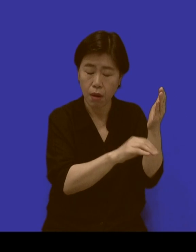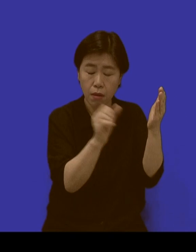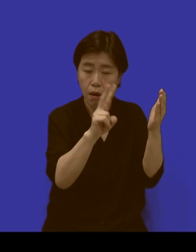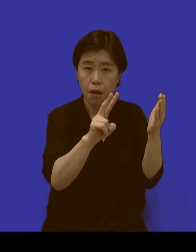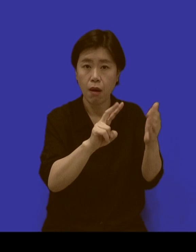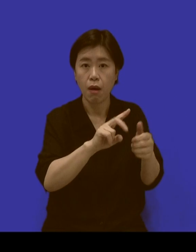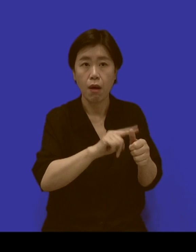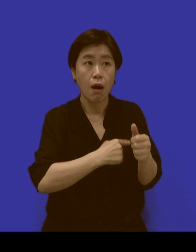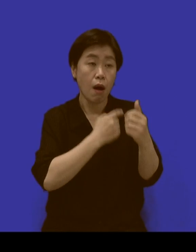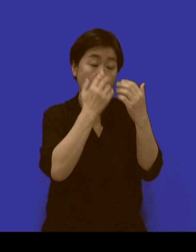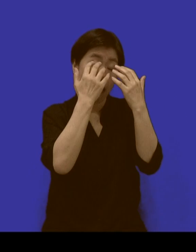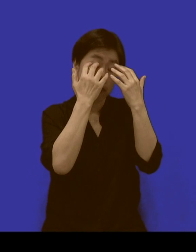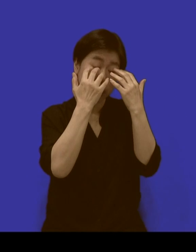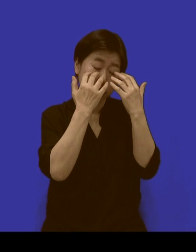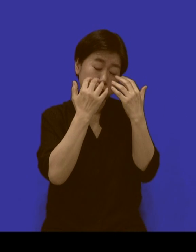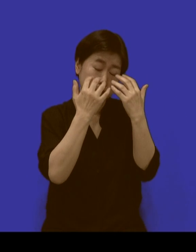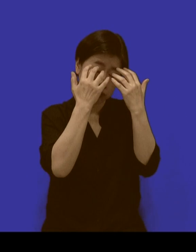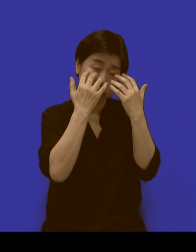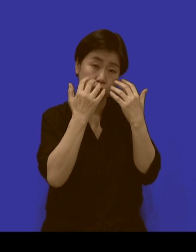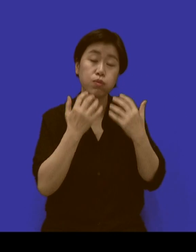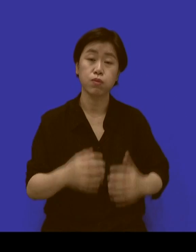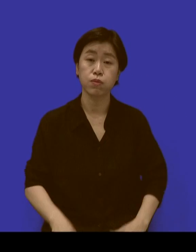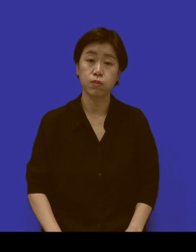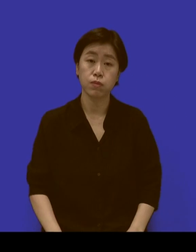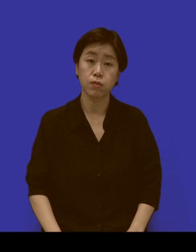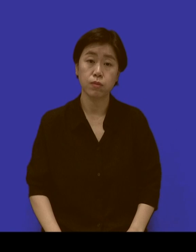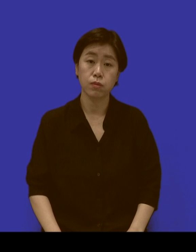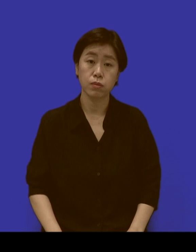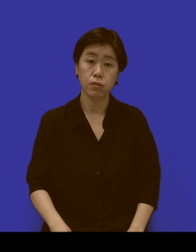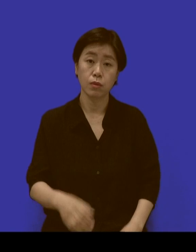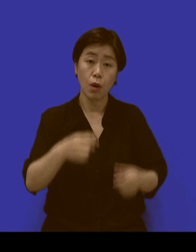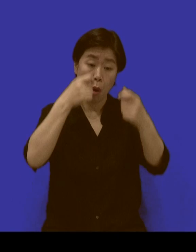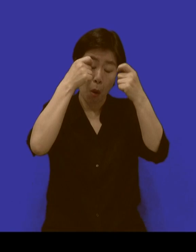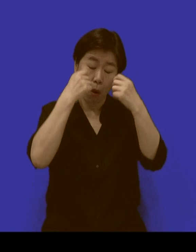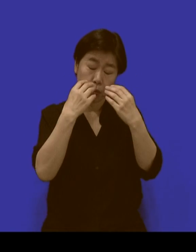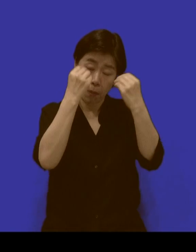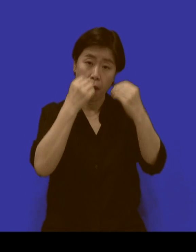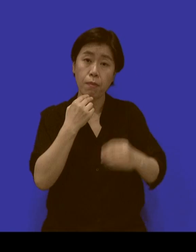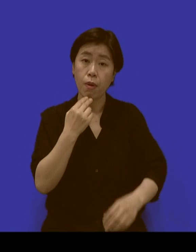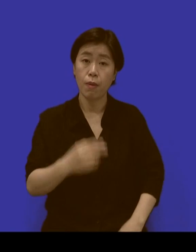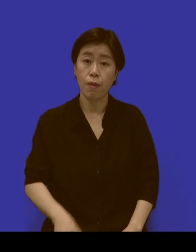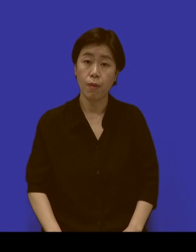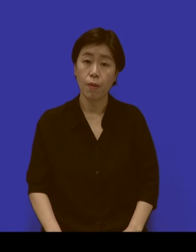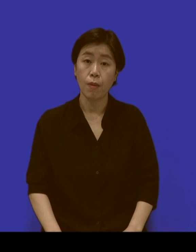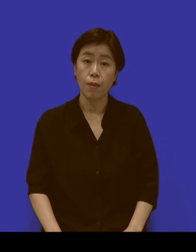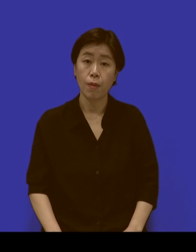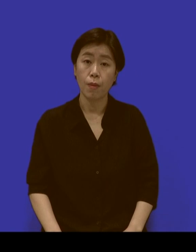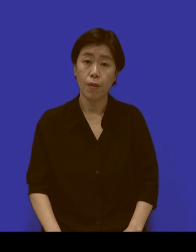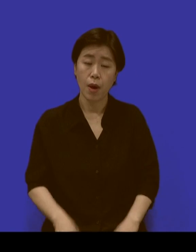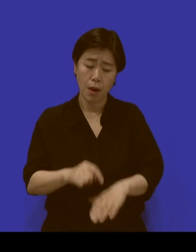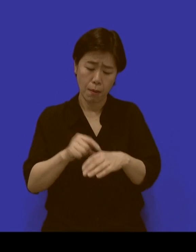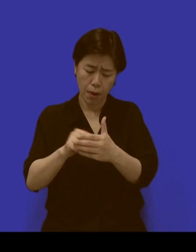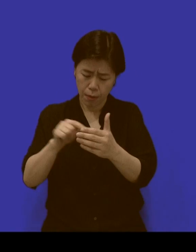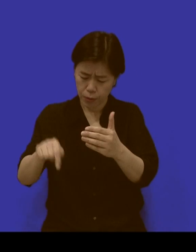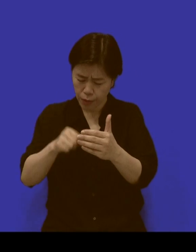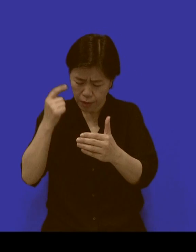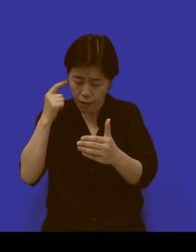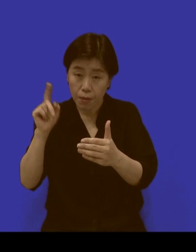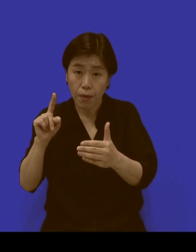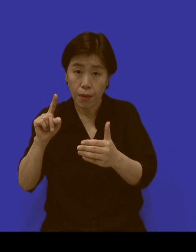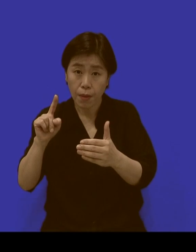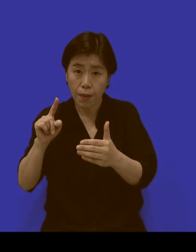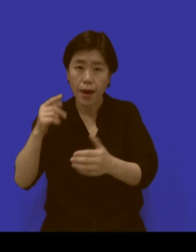거예요. 눈물이 막 계속 멈추지 않으면서 하나님이 내가 이 기도를 너무 기다렸다. 내가